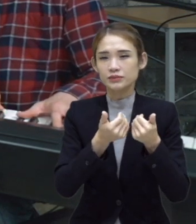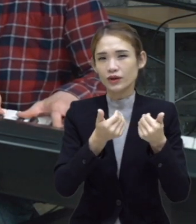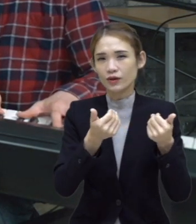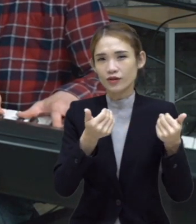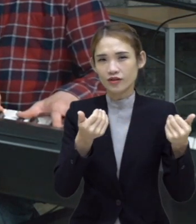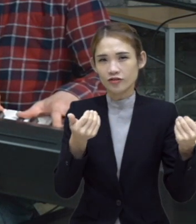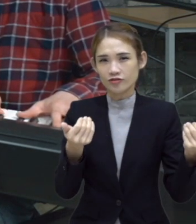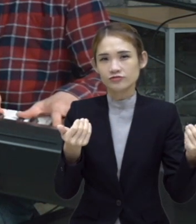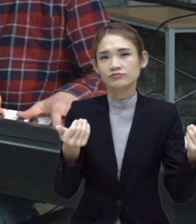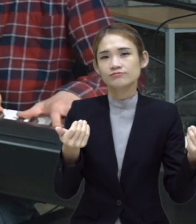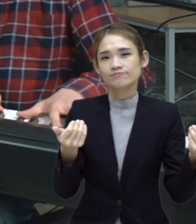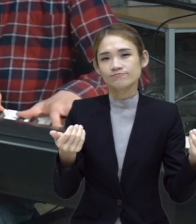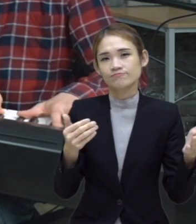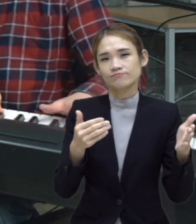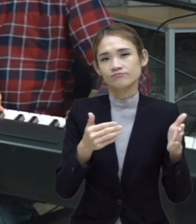이별했음을